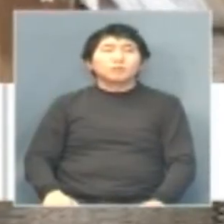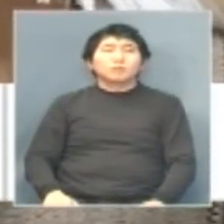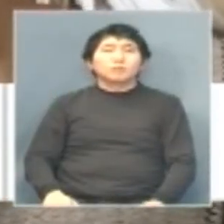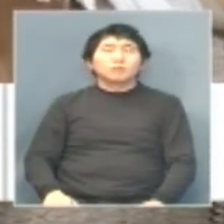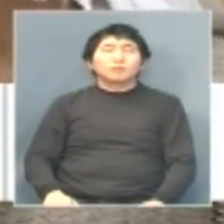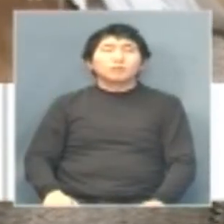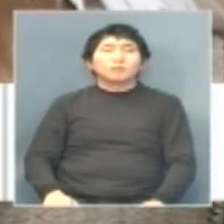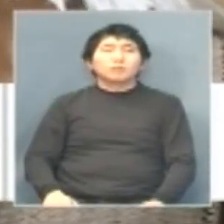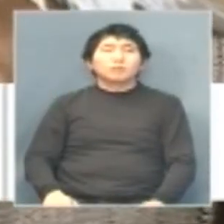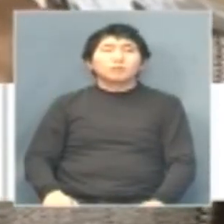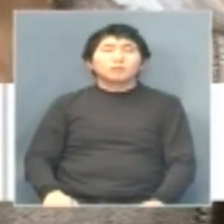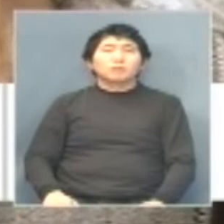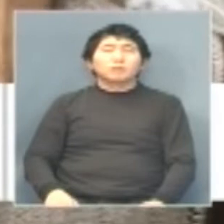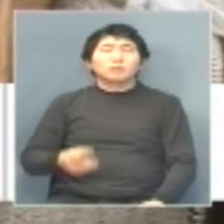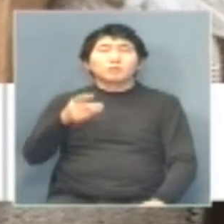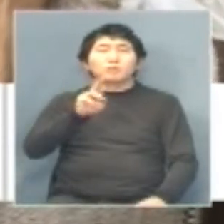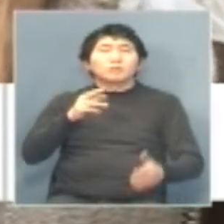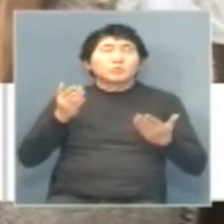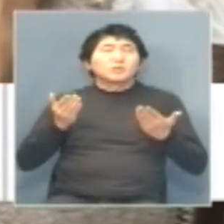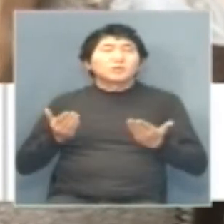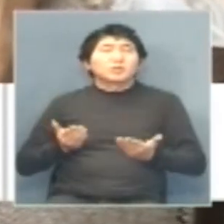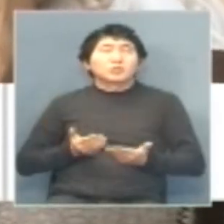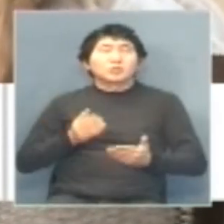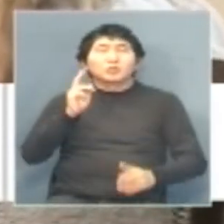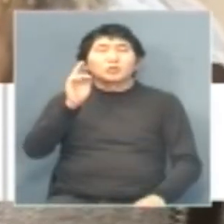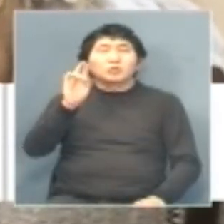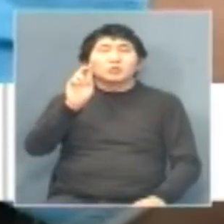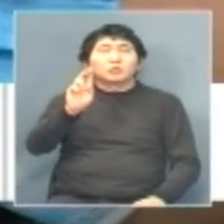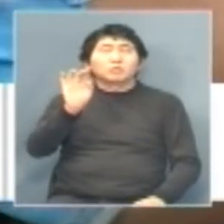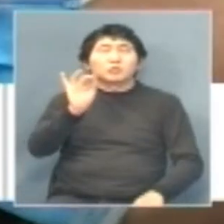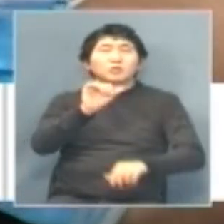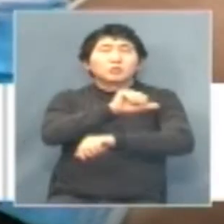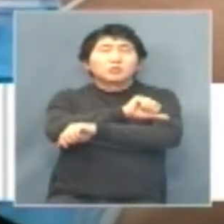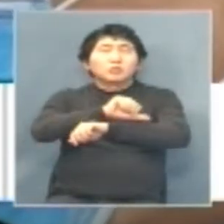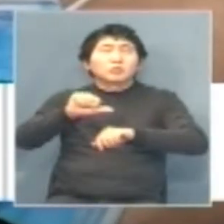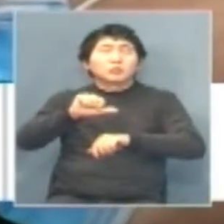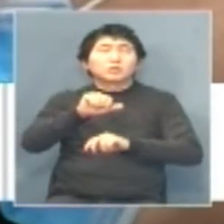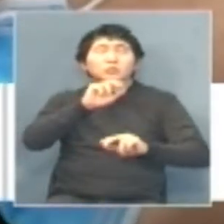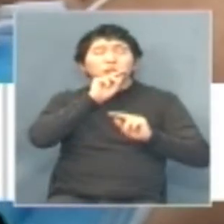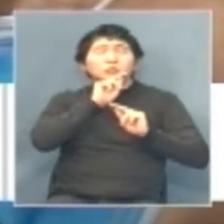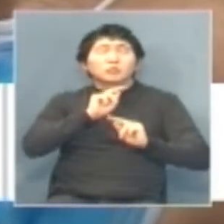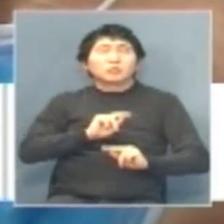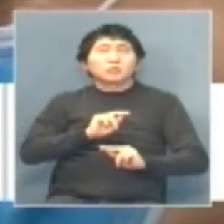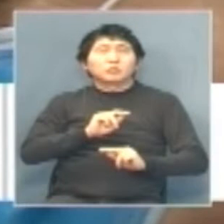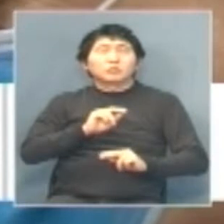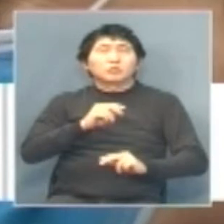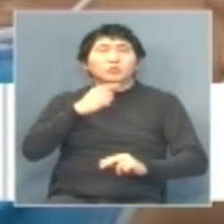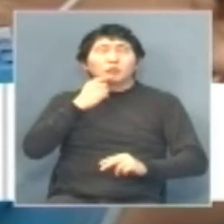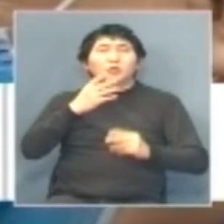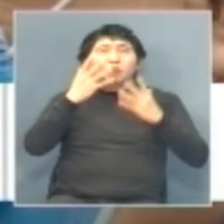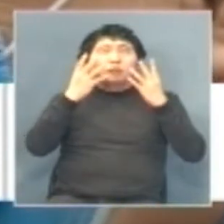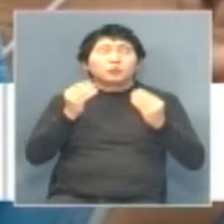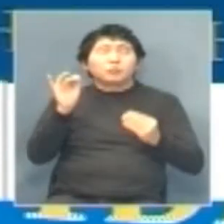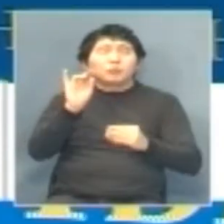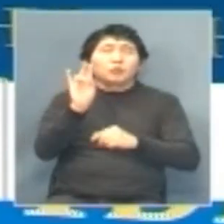ұшан теңіз. Бейбіт өмір үшін ұлттық қауіпсіздік комитетінің мамандары мен шекарашылар аянбай еңбек етіп келеді. Олар күні-түні ыстық суыққа қарамай